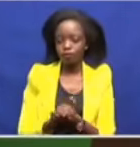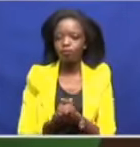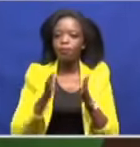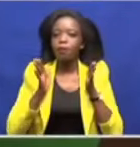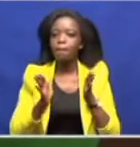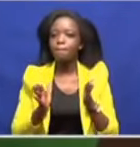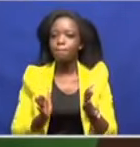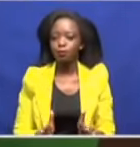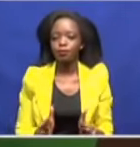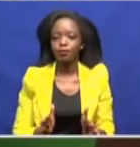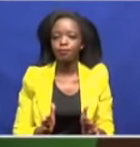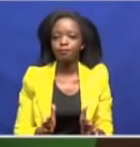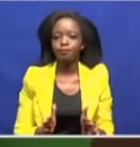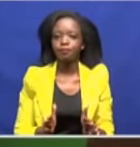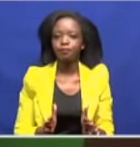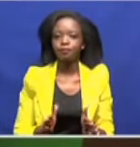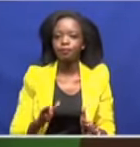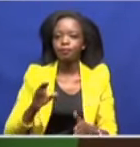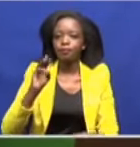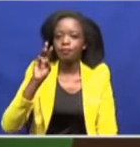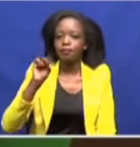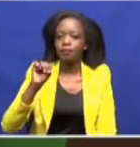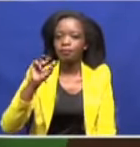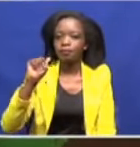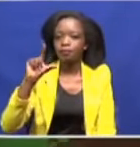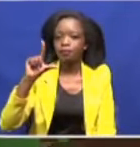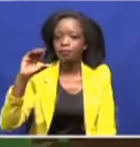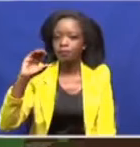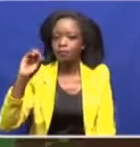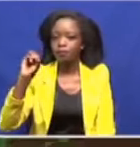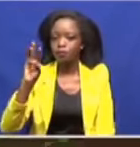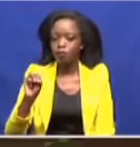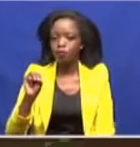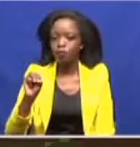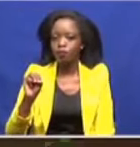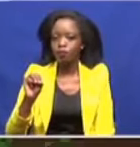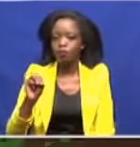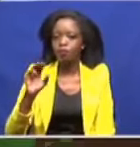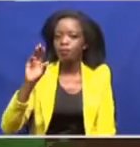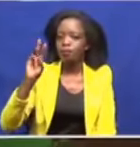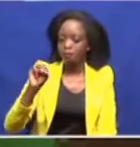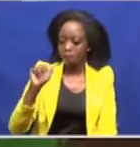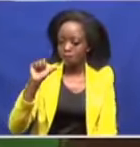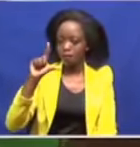mtu binafsi, Malcolm Muggeridge. Malcolm Muggeridge alikuwa